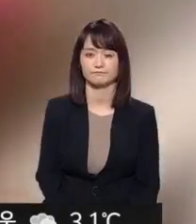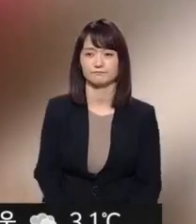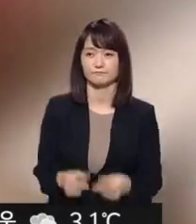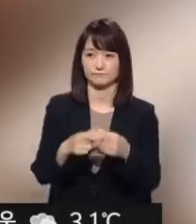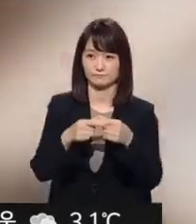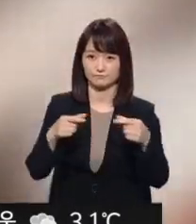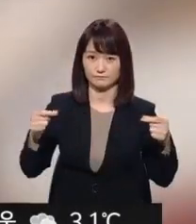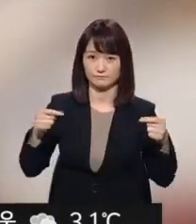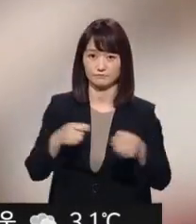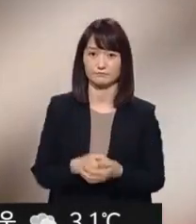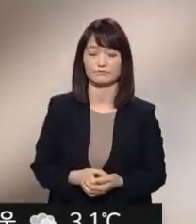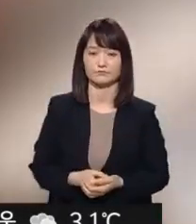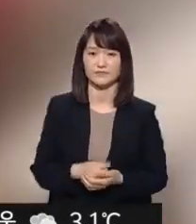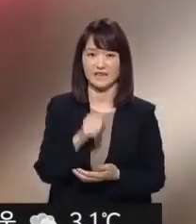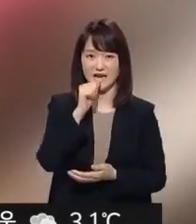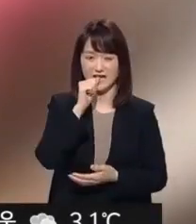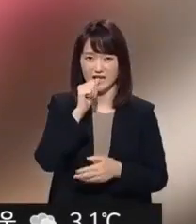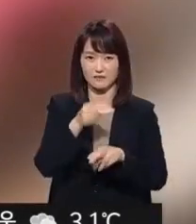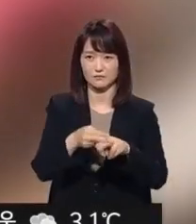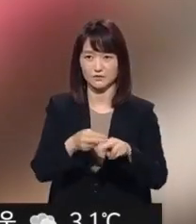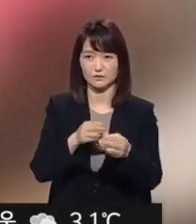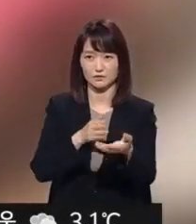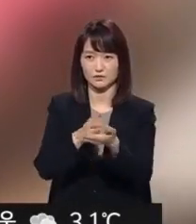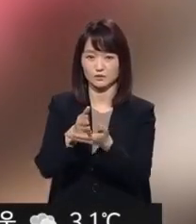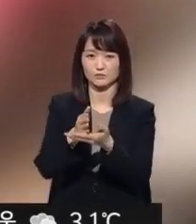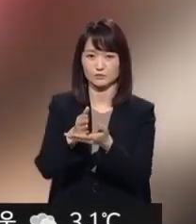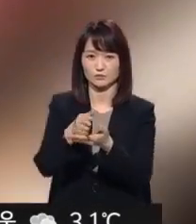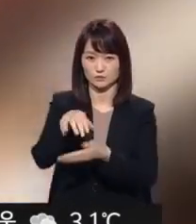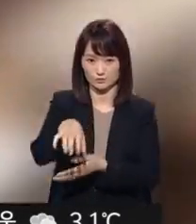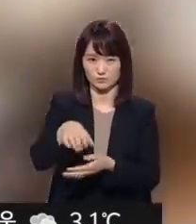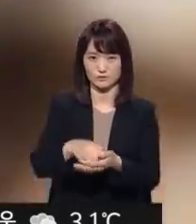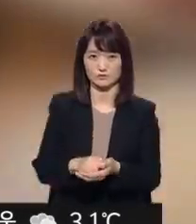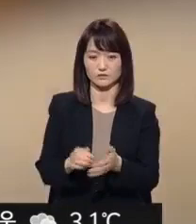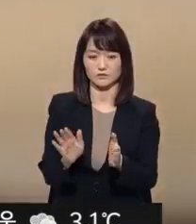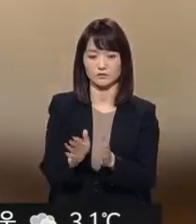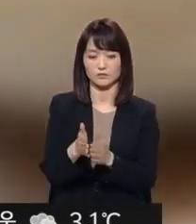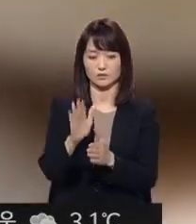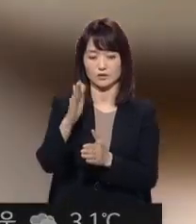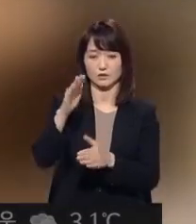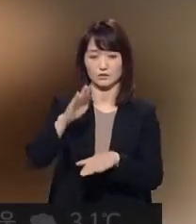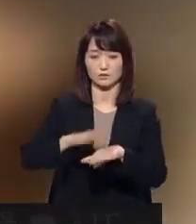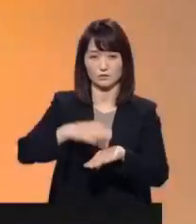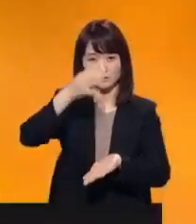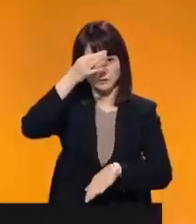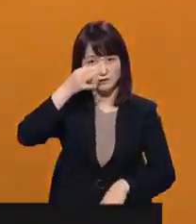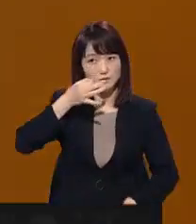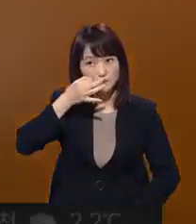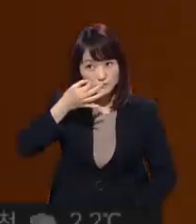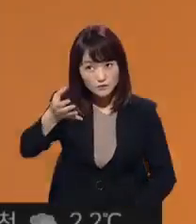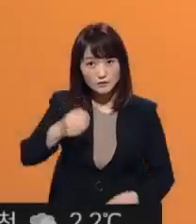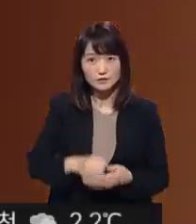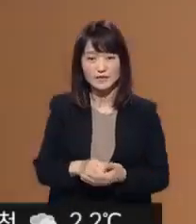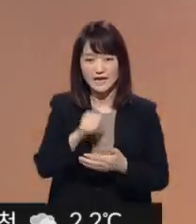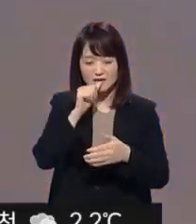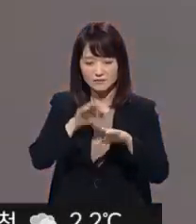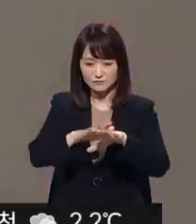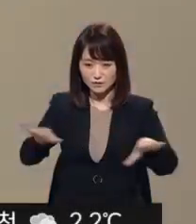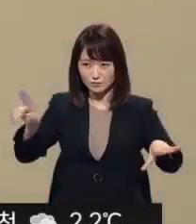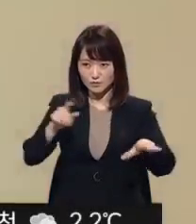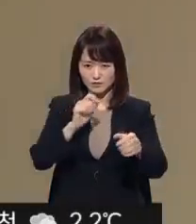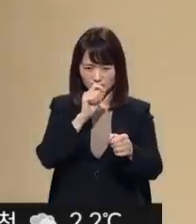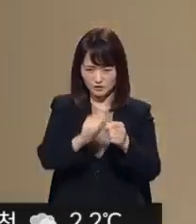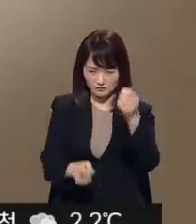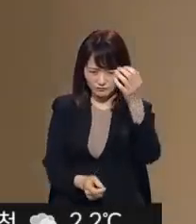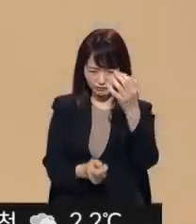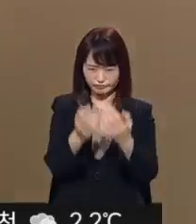일본의 한 철판 요리 전문점입니다. 화려한 손기술을 보이며 고기를 굽던 요리사가 철판 위에 무언가를 뿌리는 순간